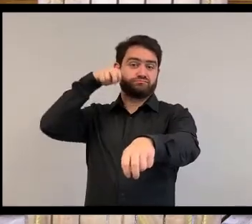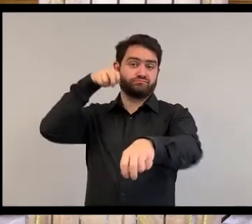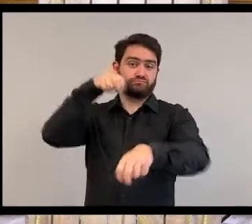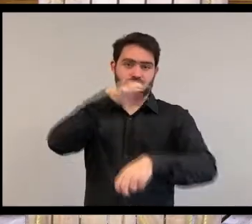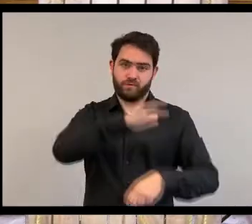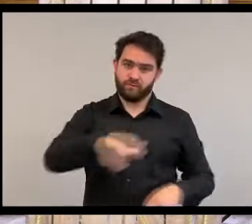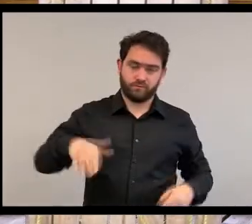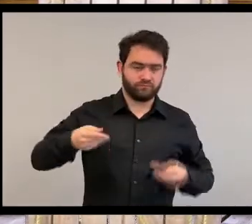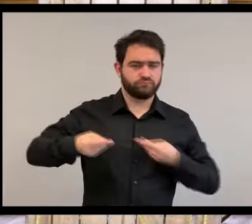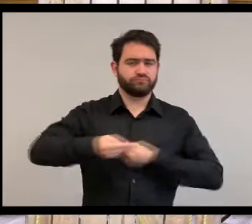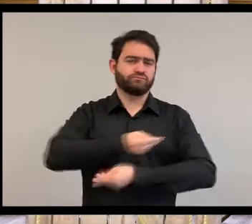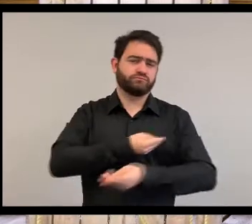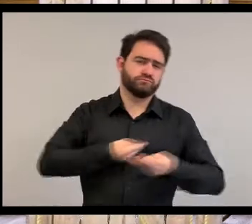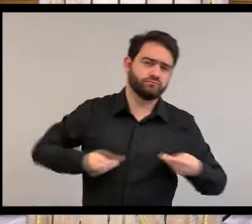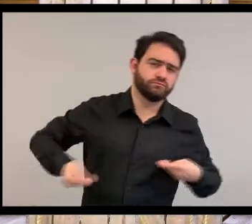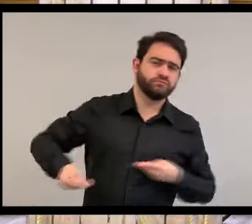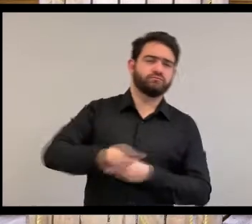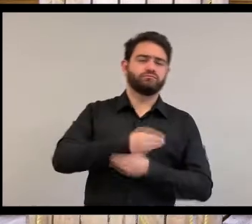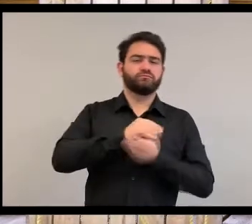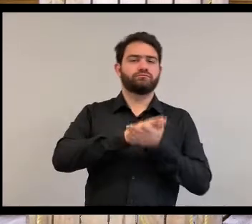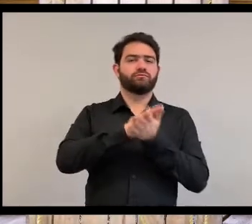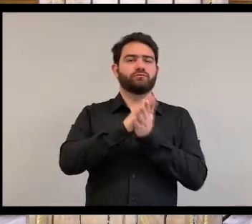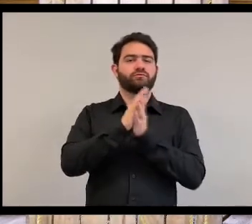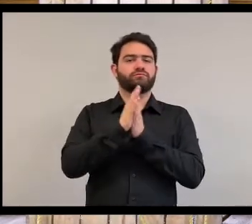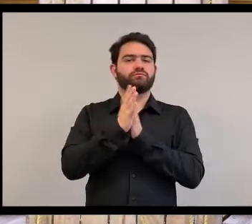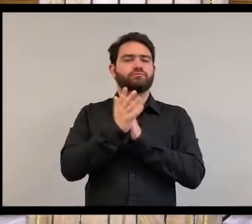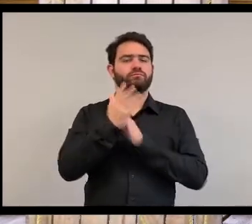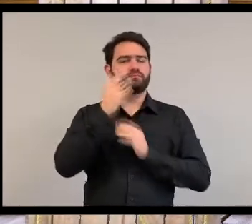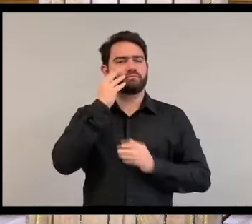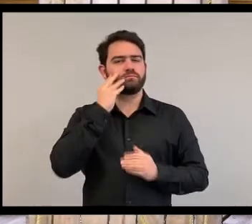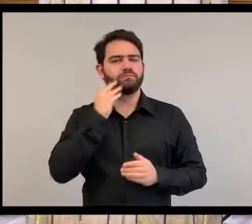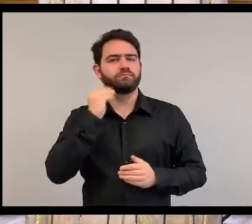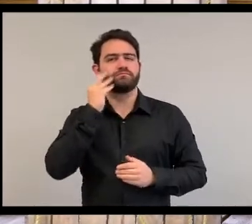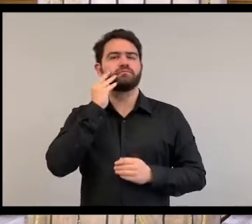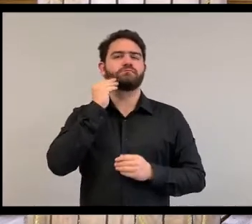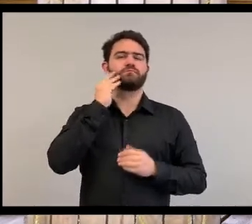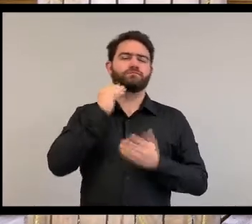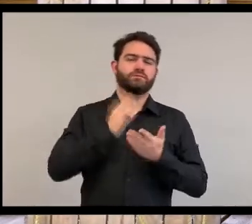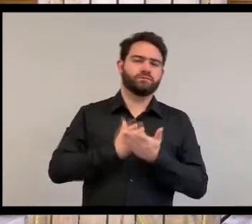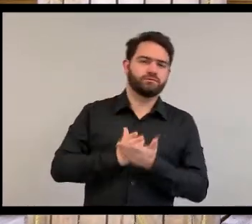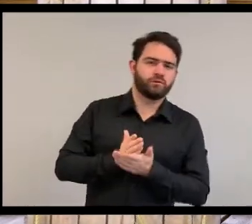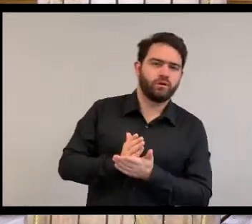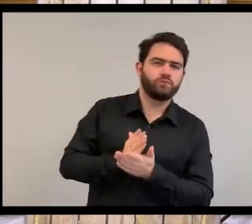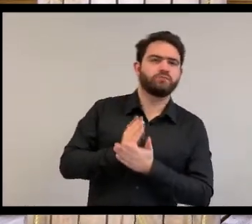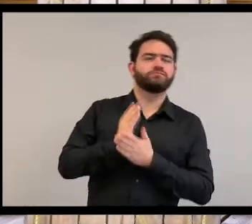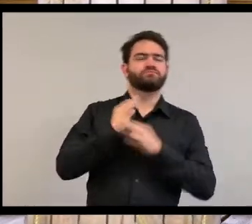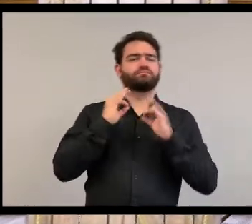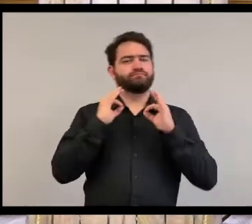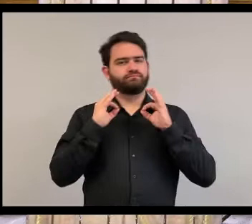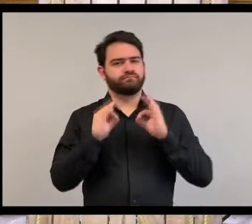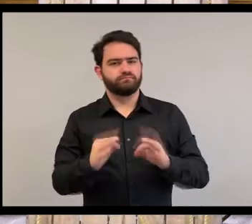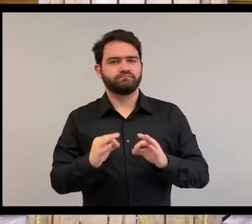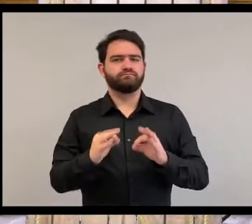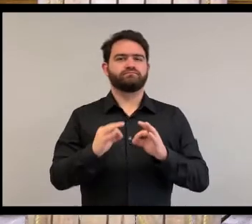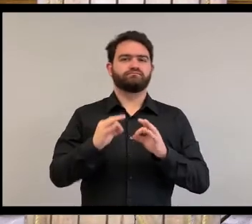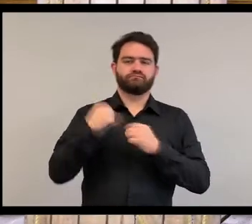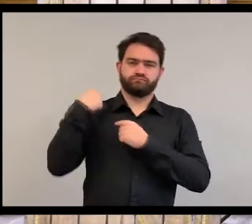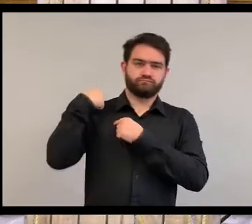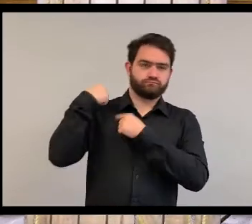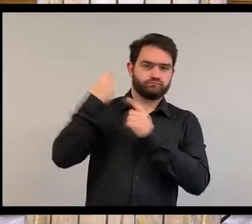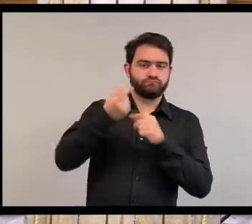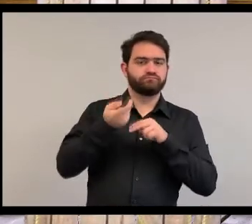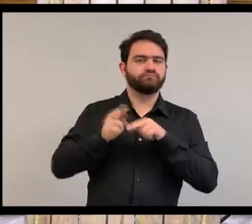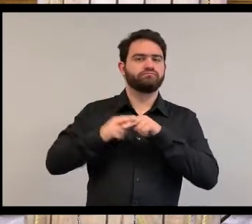toboggan de cette place parce que les jeunes vont apprendre le partage, l'échange et aussi de la